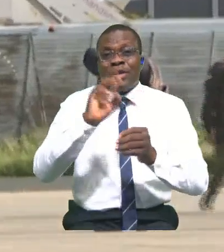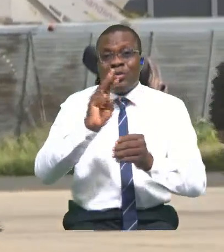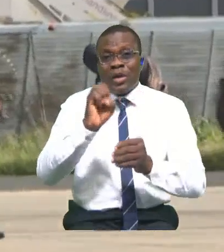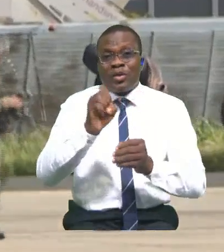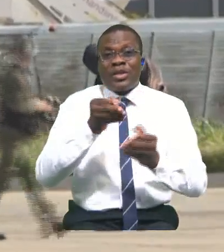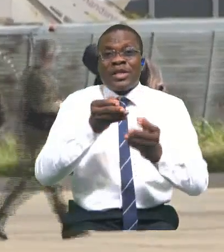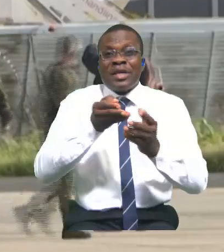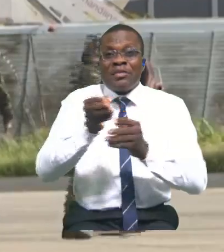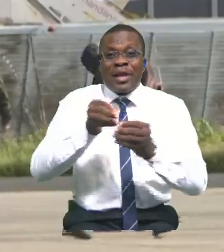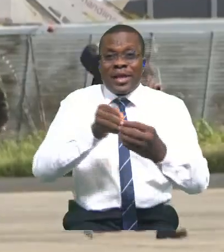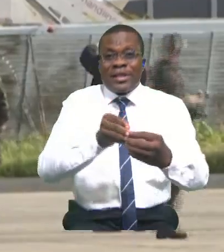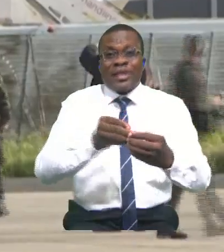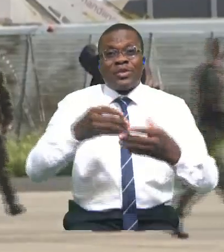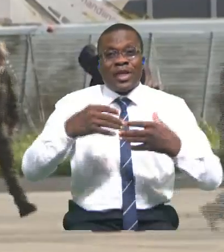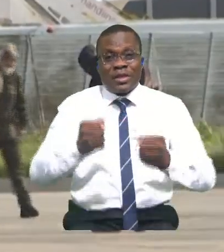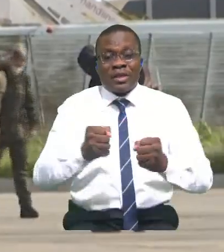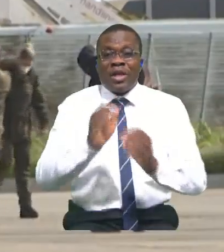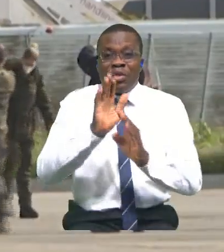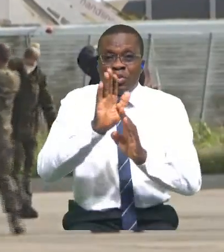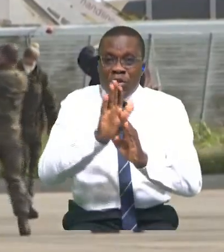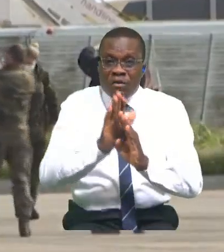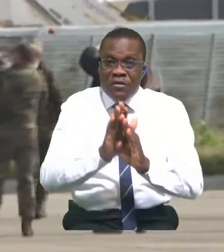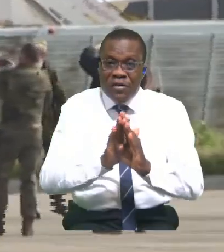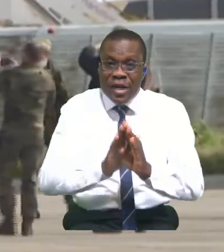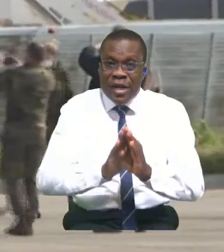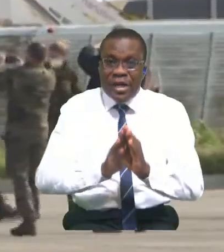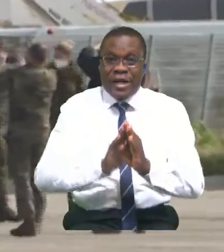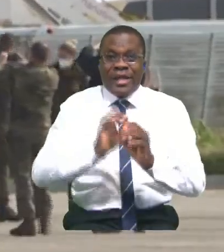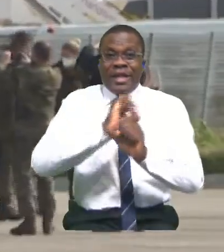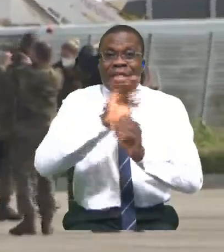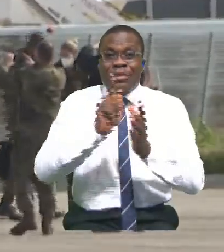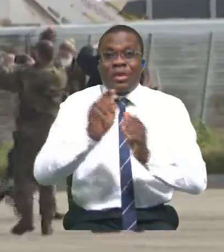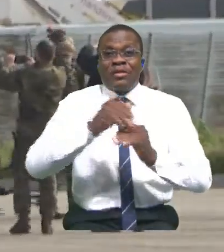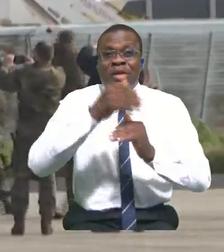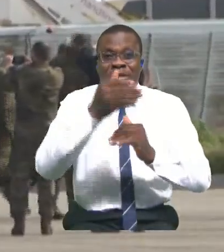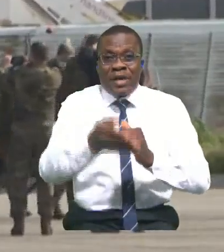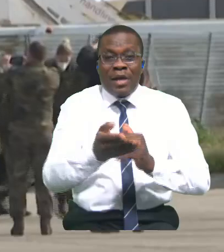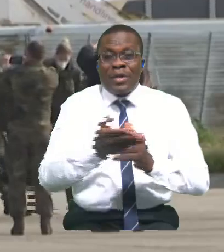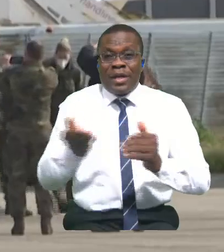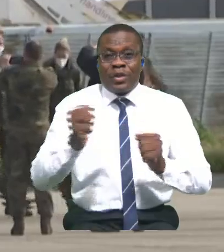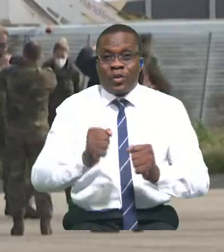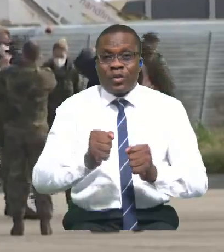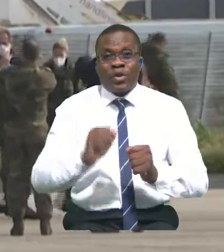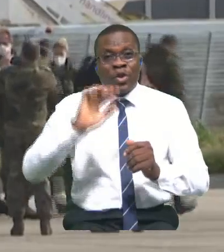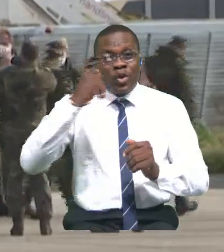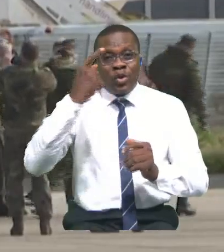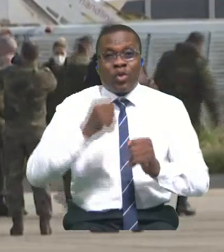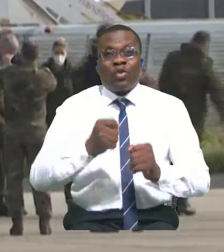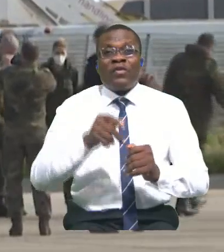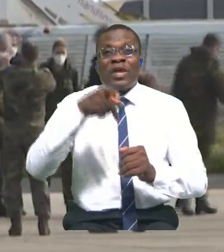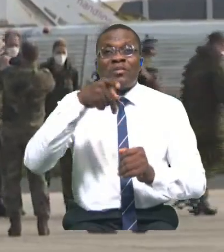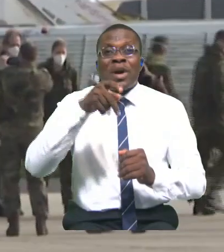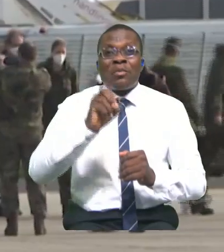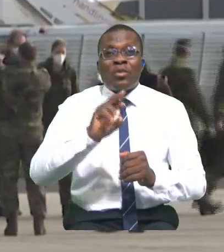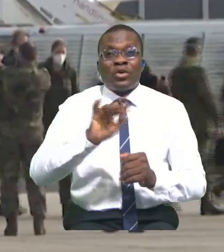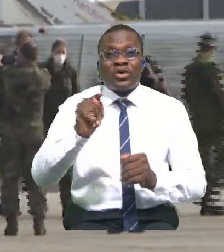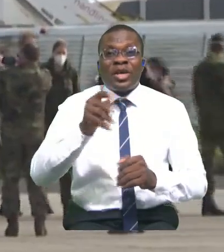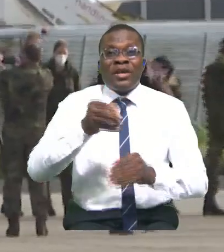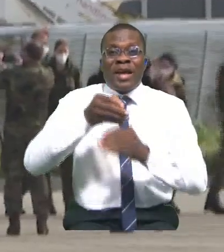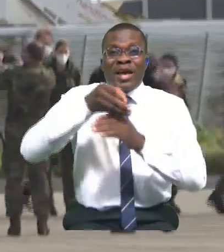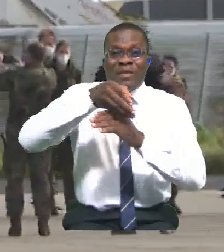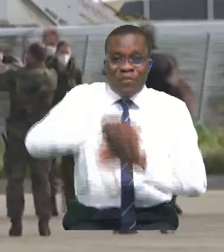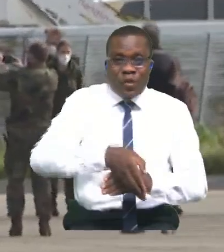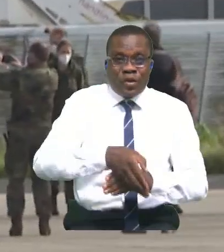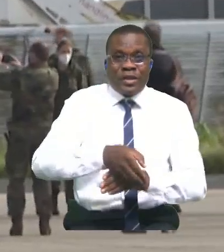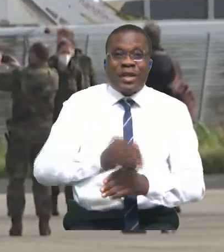santé pour freiner l'emballement de l'épidémie après un allègement des restrictions sanitaires à Noël le gouvernement portugais a imposé